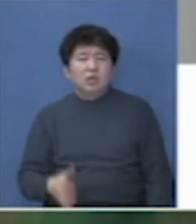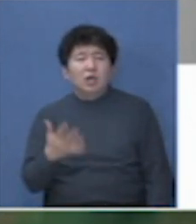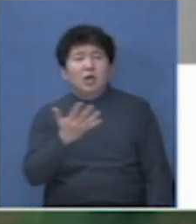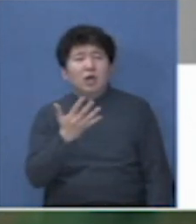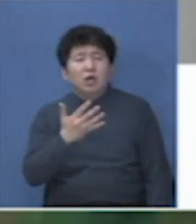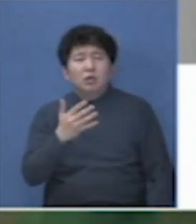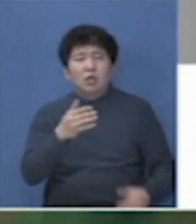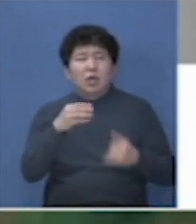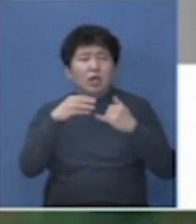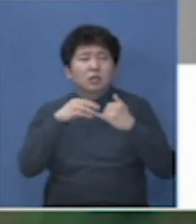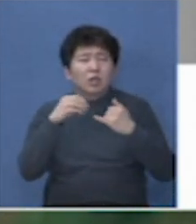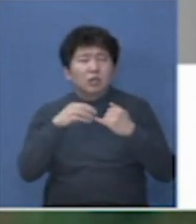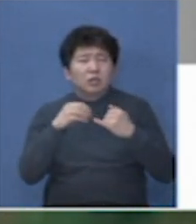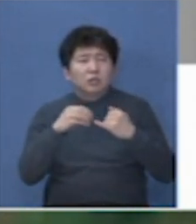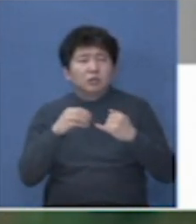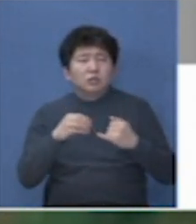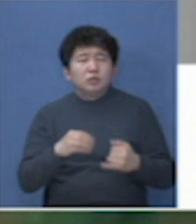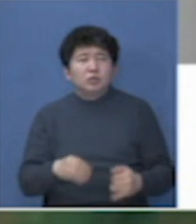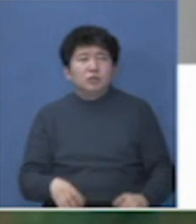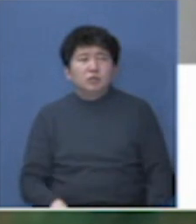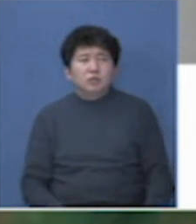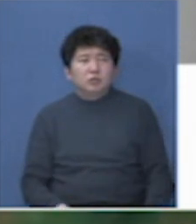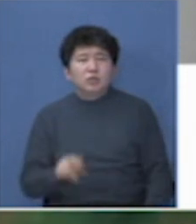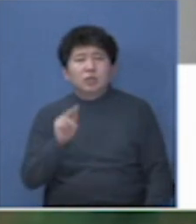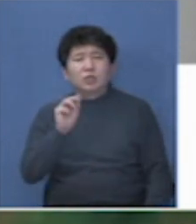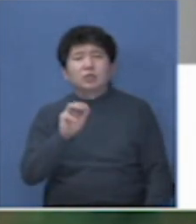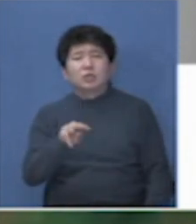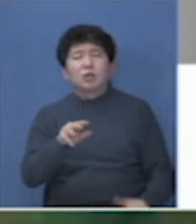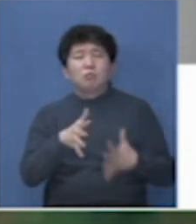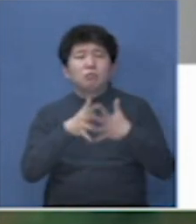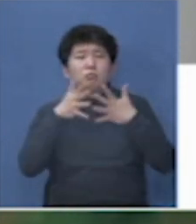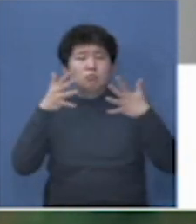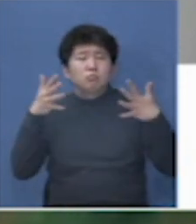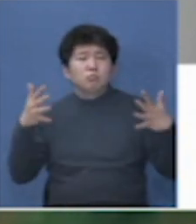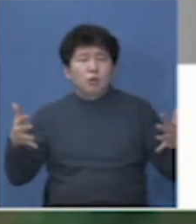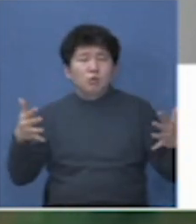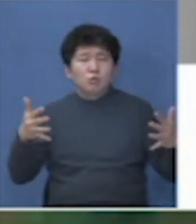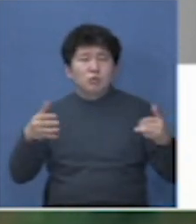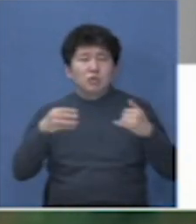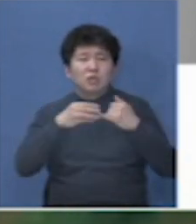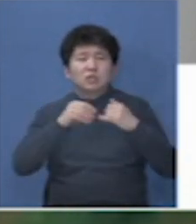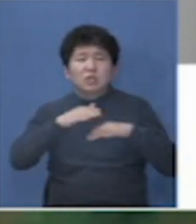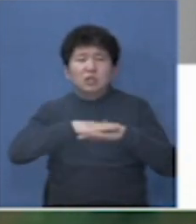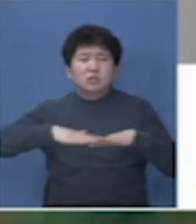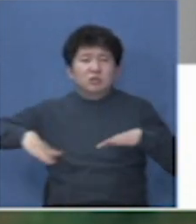грунты. Здесь вообще чем больше диапазон